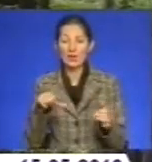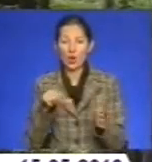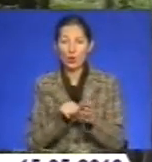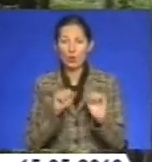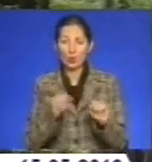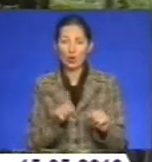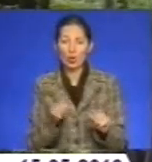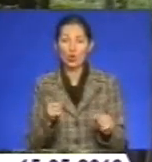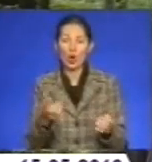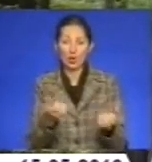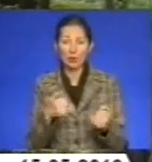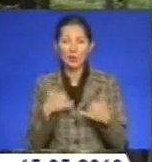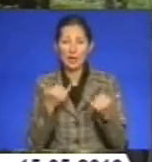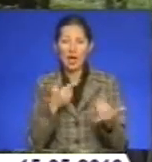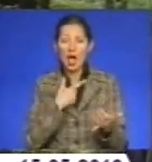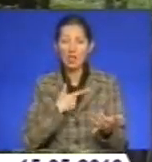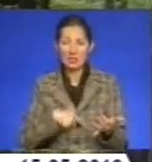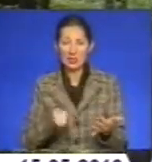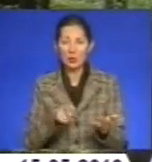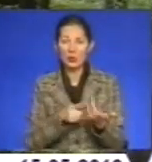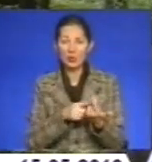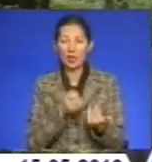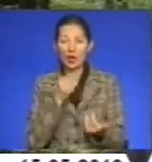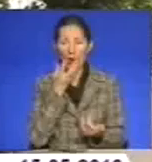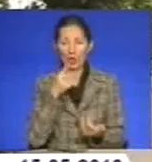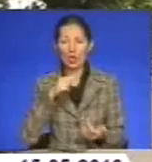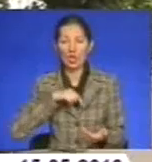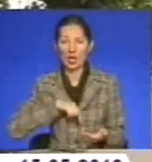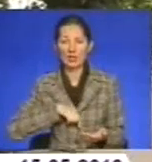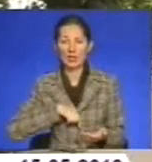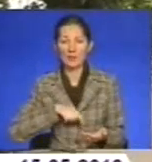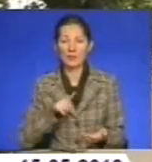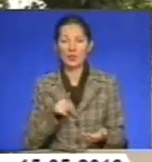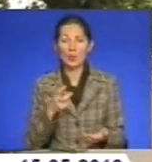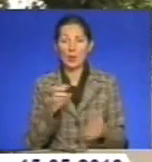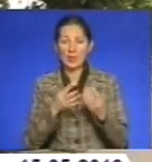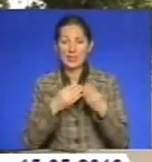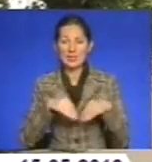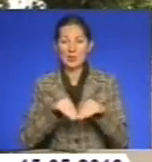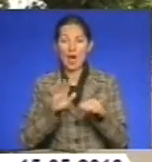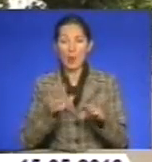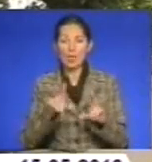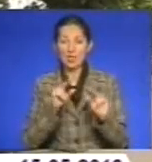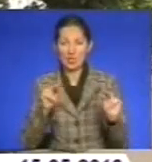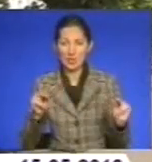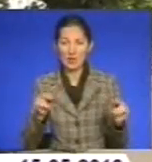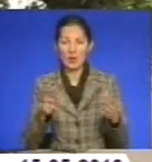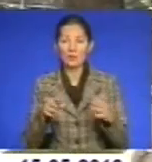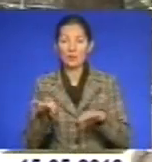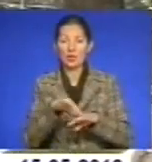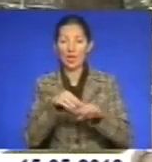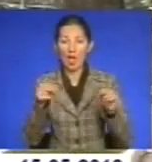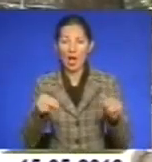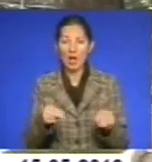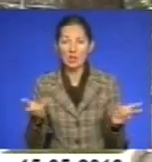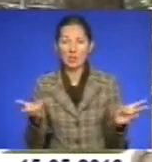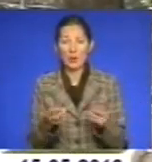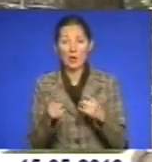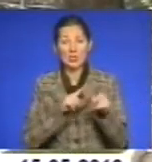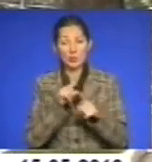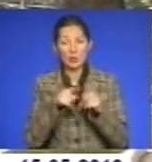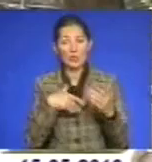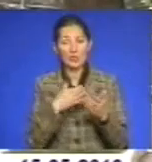щось отримати для себе і в тому числі хороший настрій. Щоб сім'я була щасливою, подружній парі необхідно змінювати свої